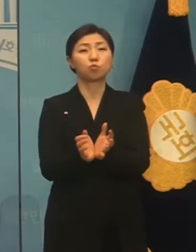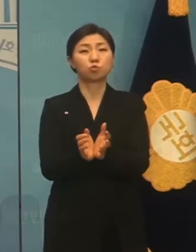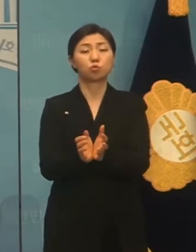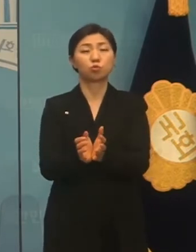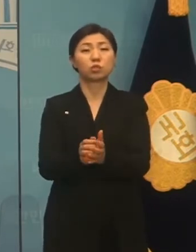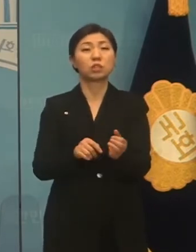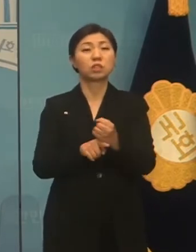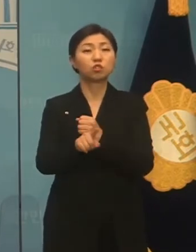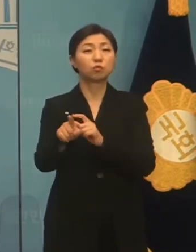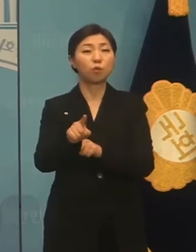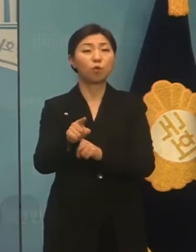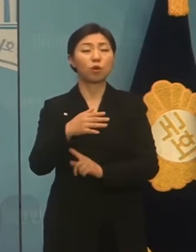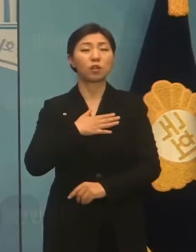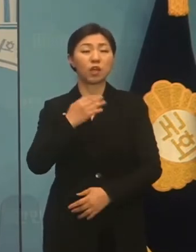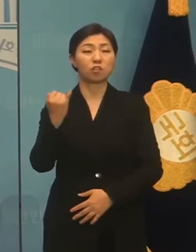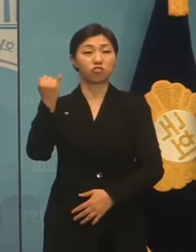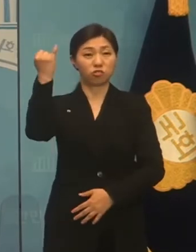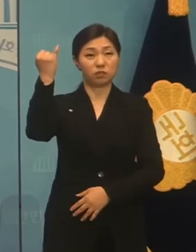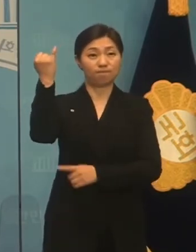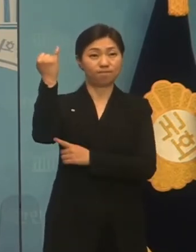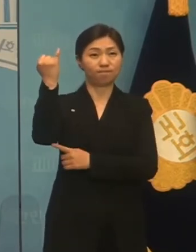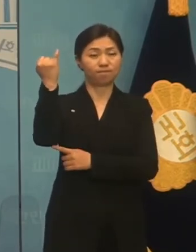제 누님의